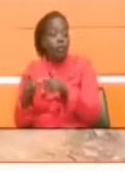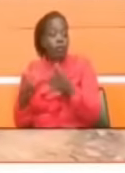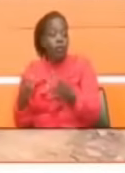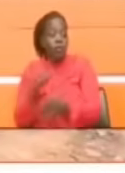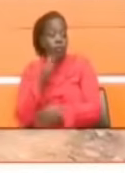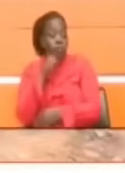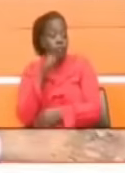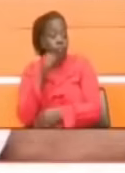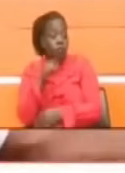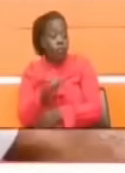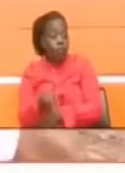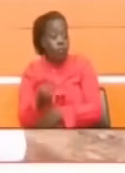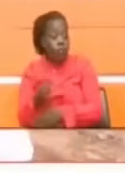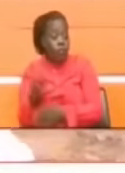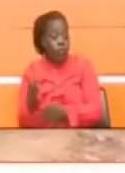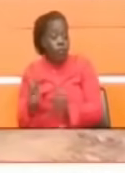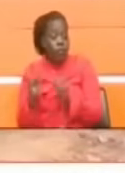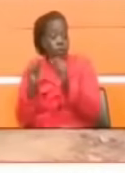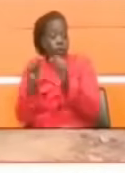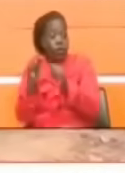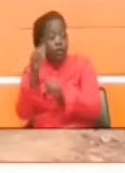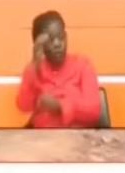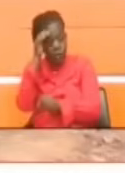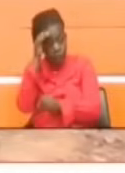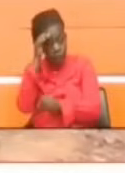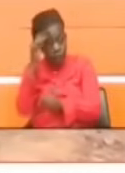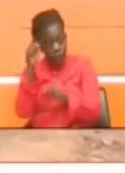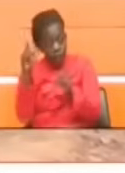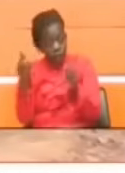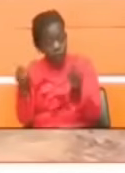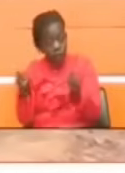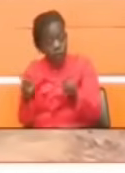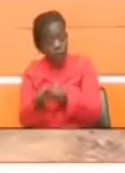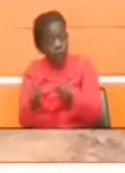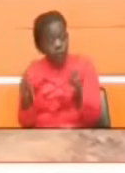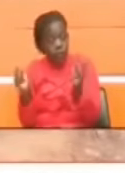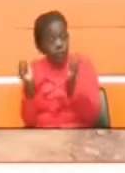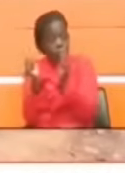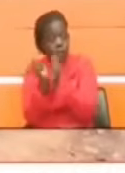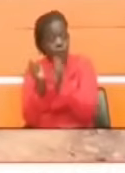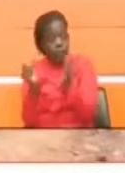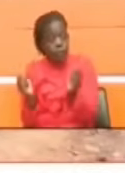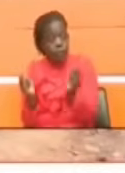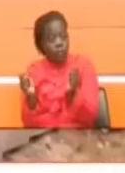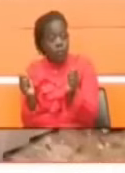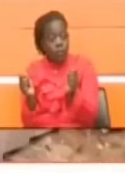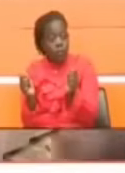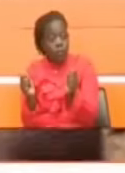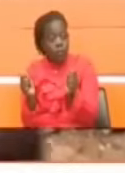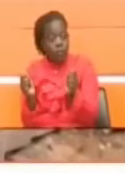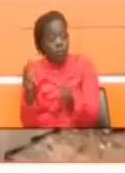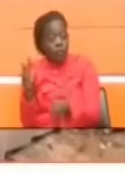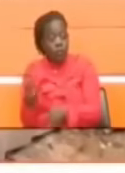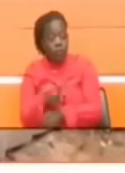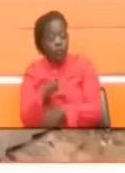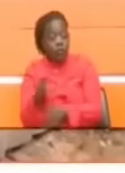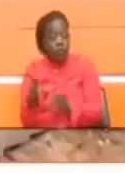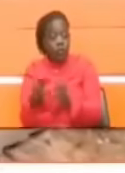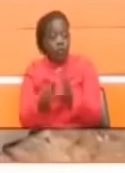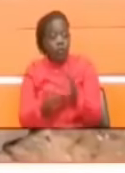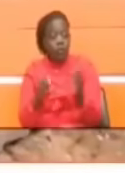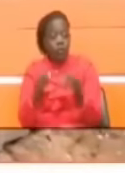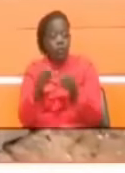Omwami oyo yatulaga ku poliisi naffe ne batwala ku poliisi. You can imagine omuntu okutwala ku poliisi ku kintu kyo. Tumuwabidde mu bifo